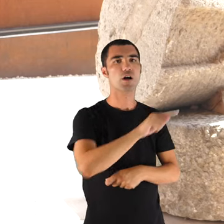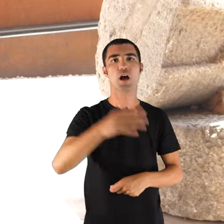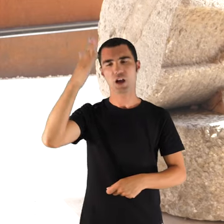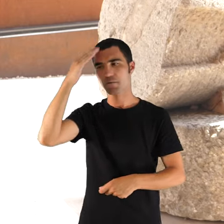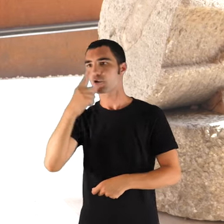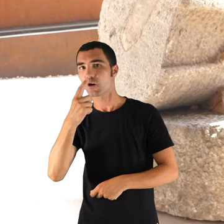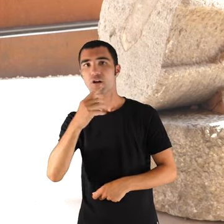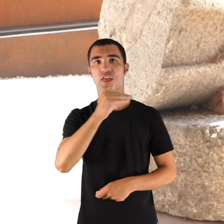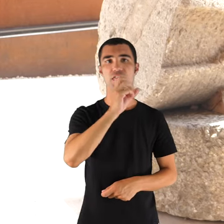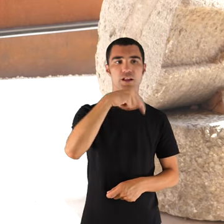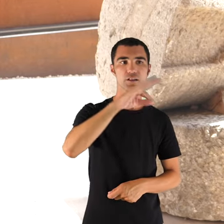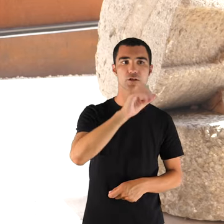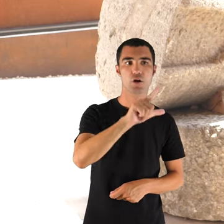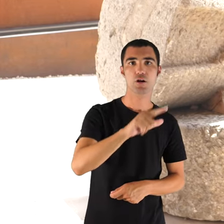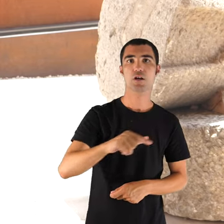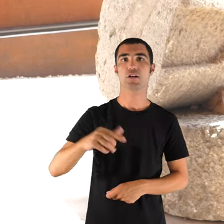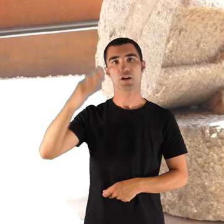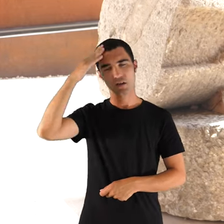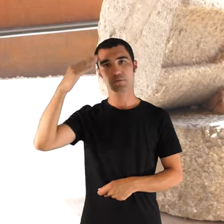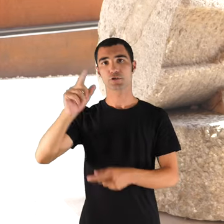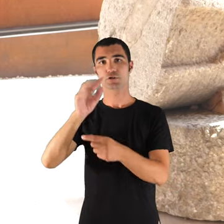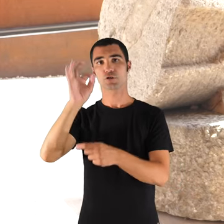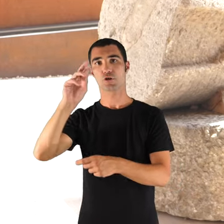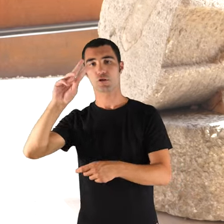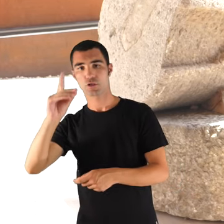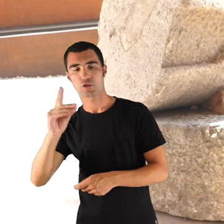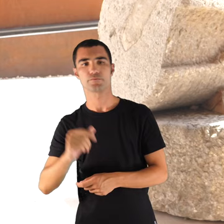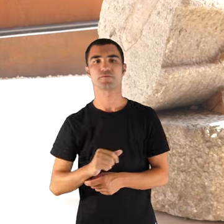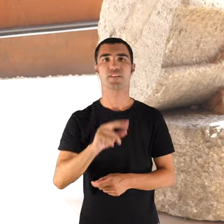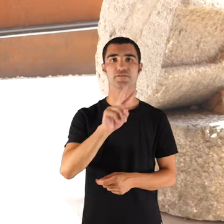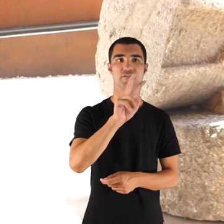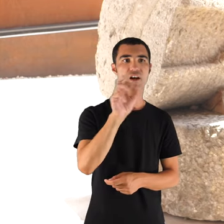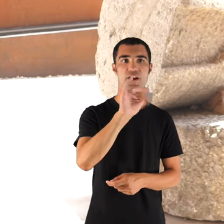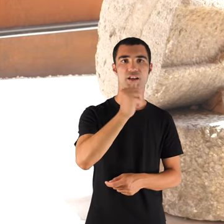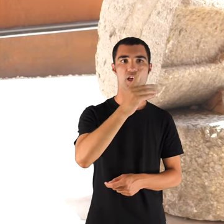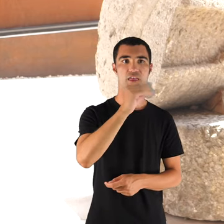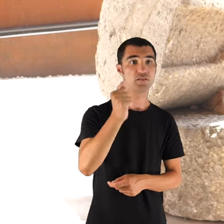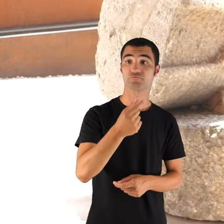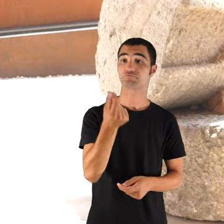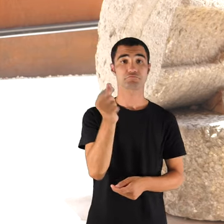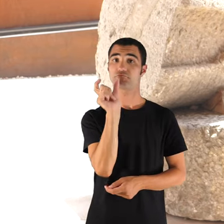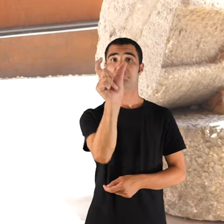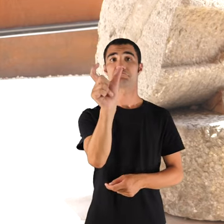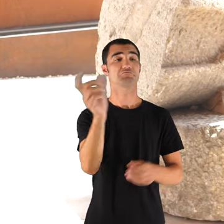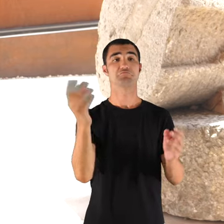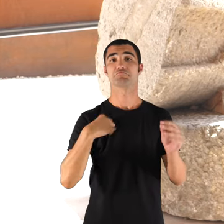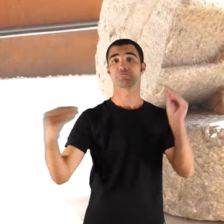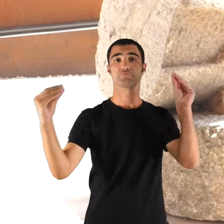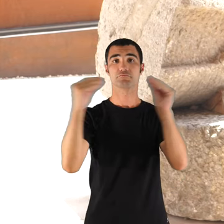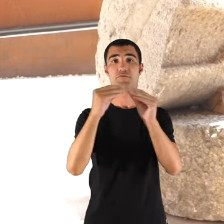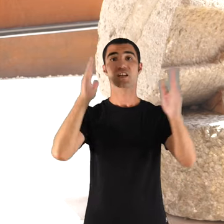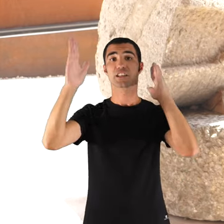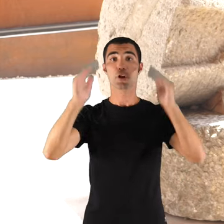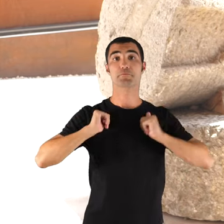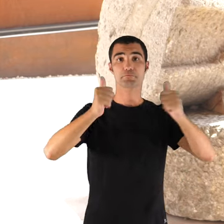un tort, una mollera, una variada, tot. Fèiem un preu, estipulàvem un preu a principi de temporada.